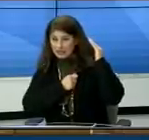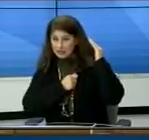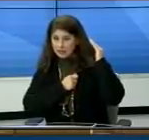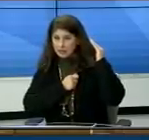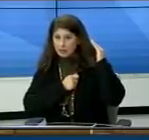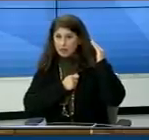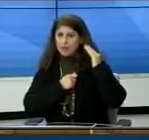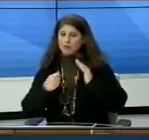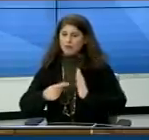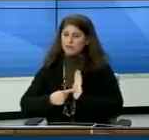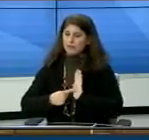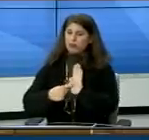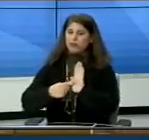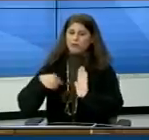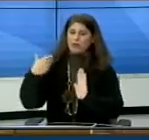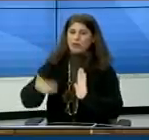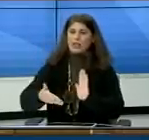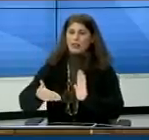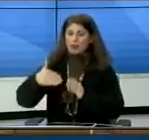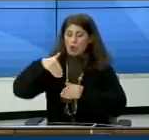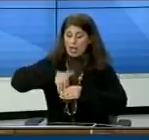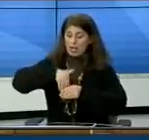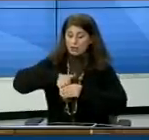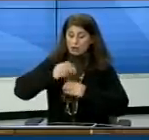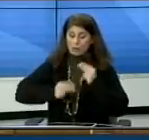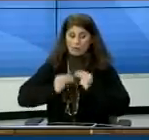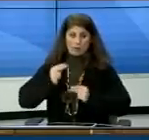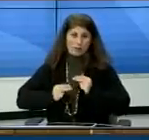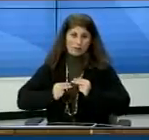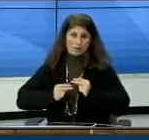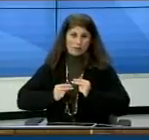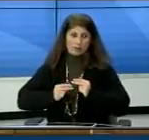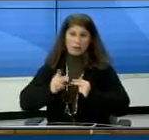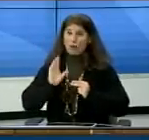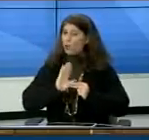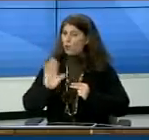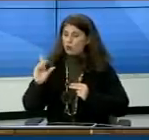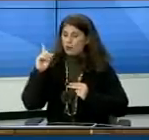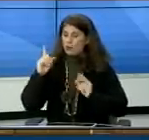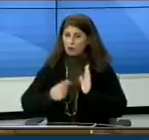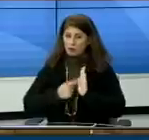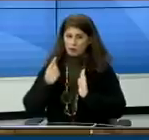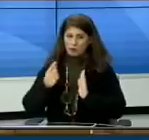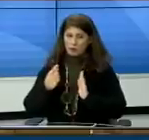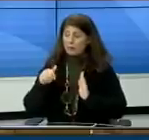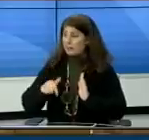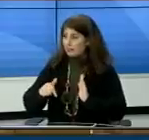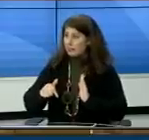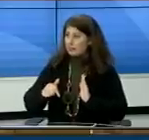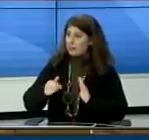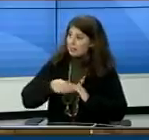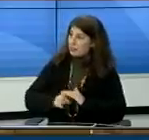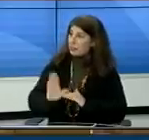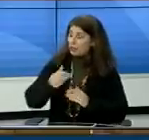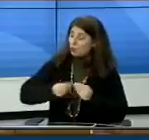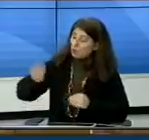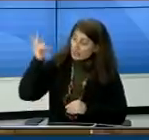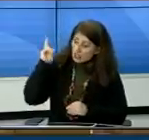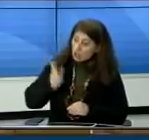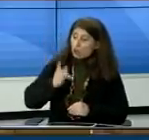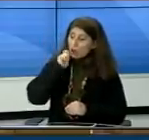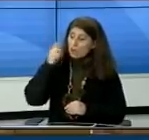εξάγει τα εσωτερικά της προβλήματα. Ούτε και η πρώτη φορά, αν και σήμερα όπως σας είπα ξεπεράσατε και το χειρότερο εαυτό